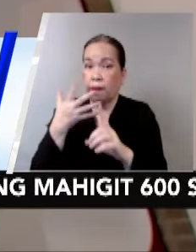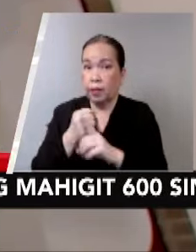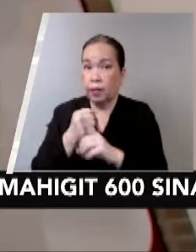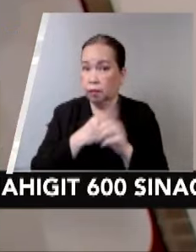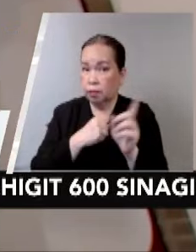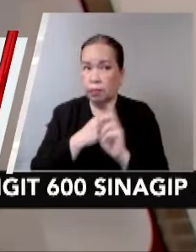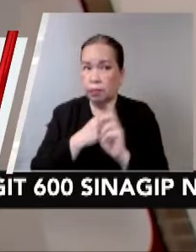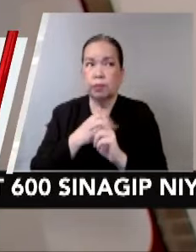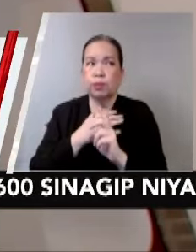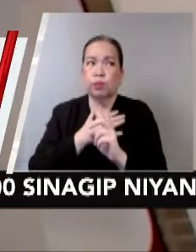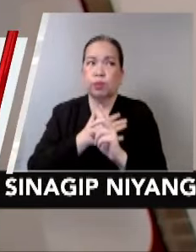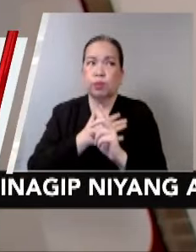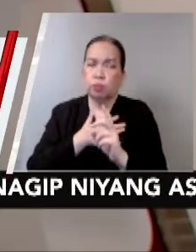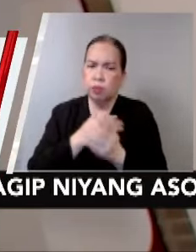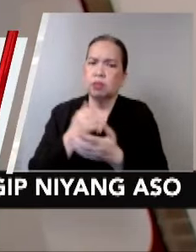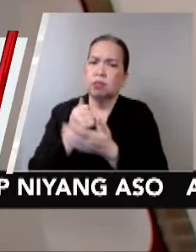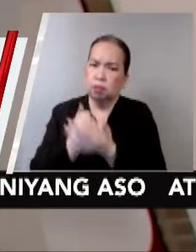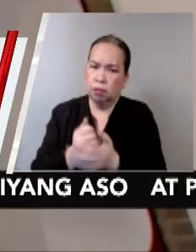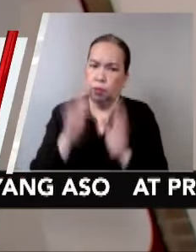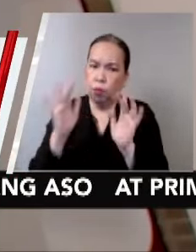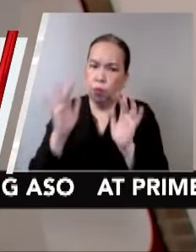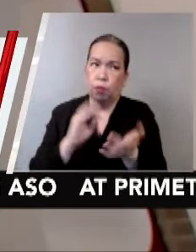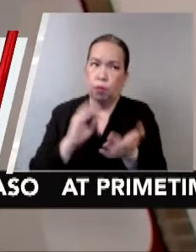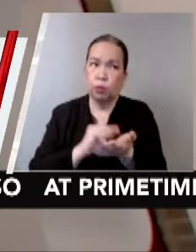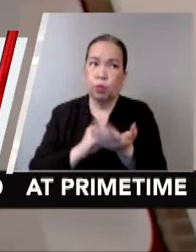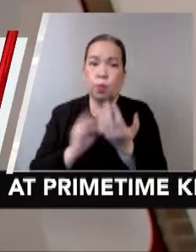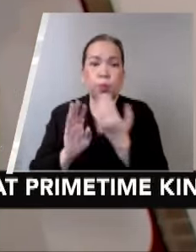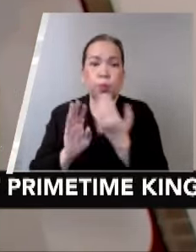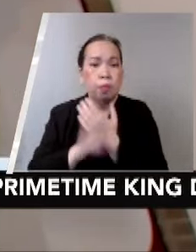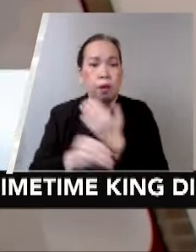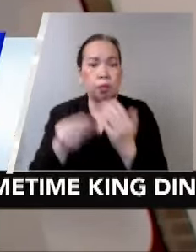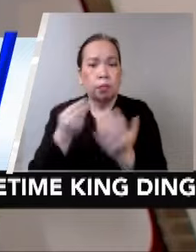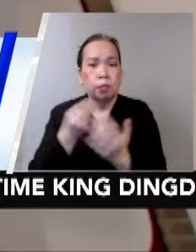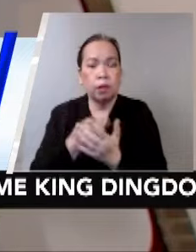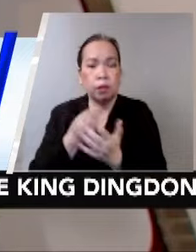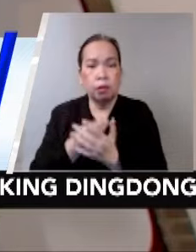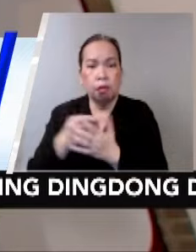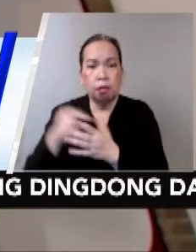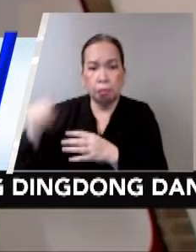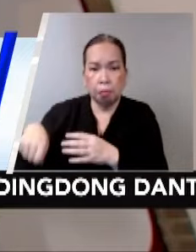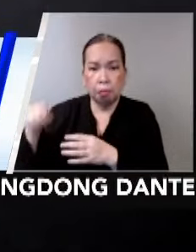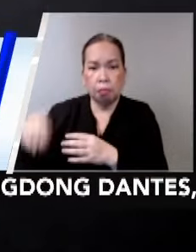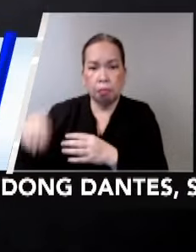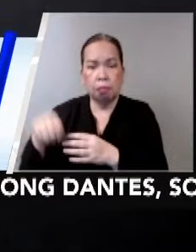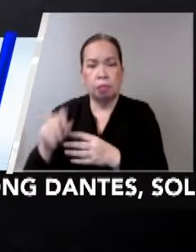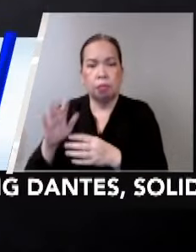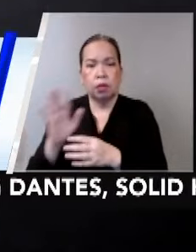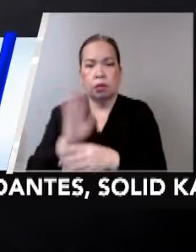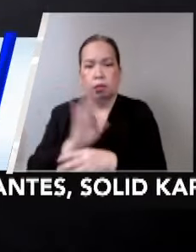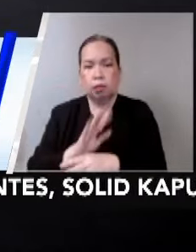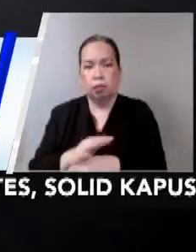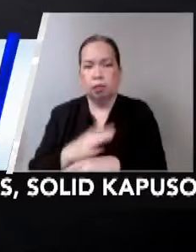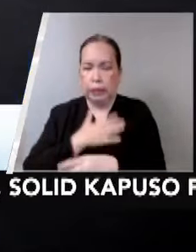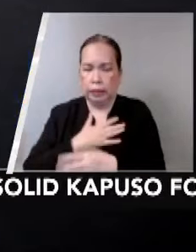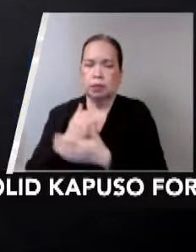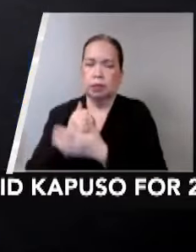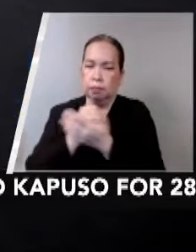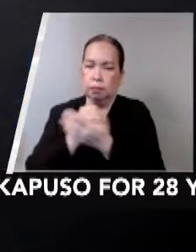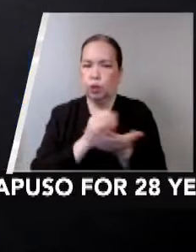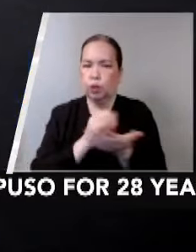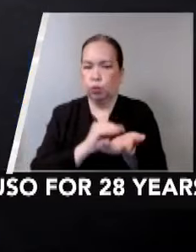these doctors na ma-refund sa kanila itong mga unauthorized transactions na ito. Marisol